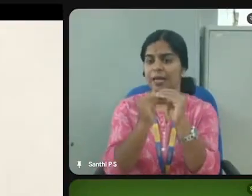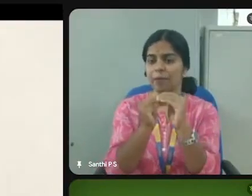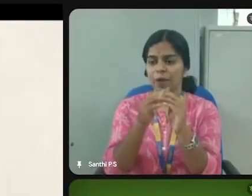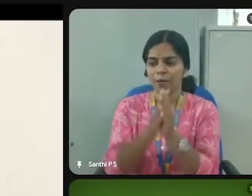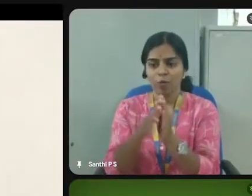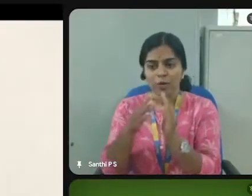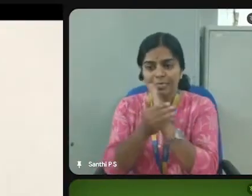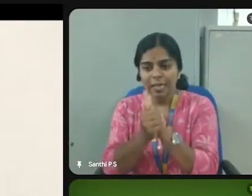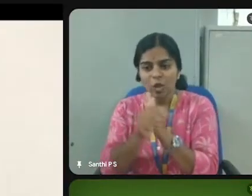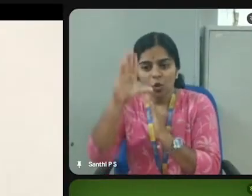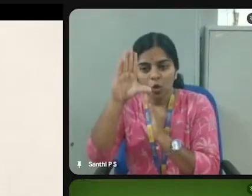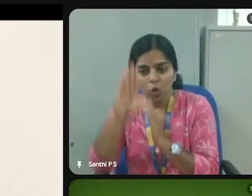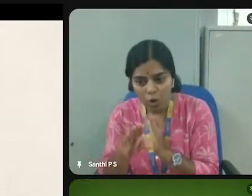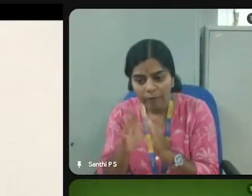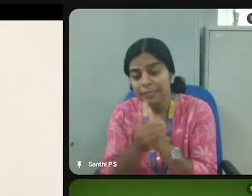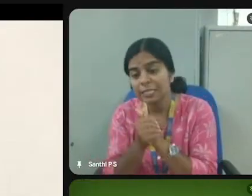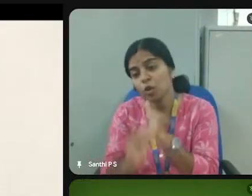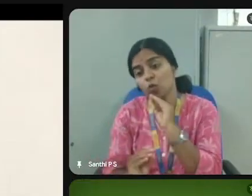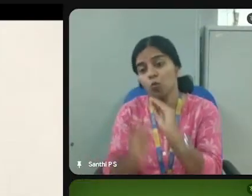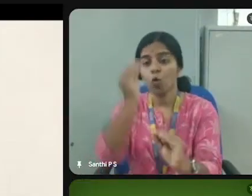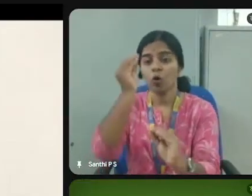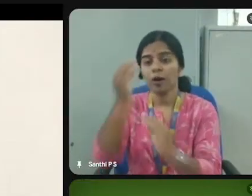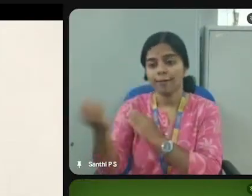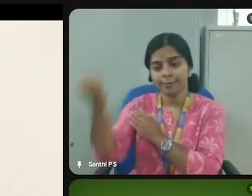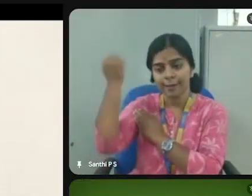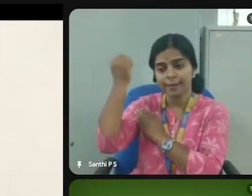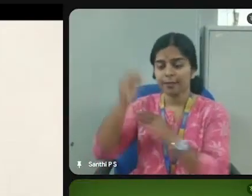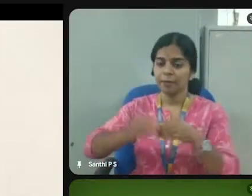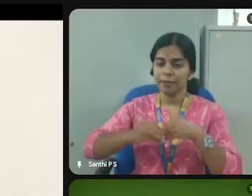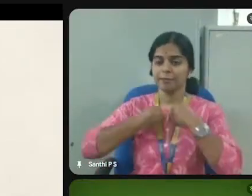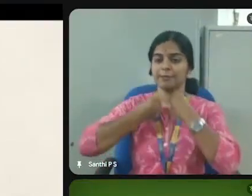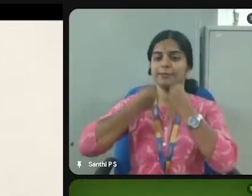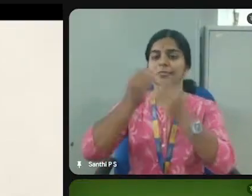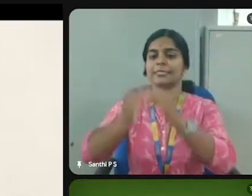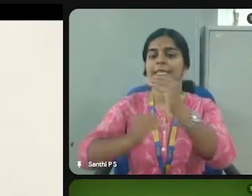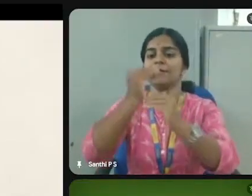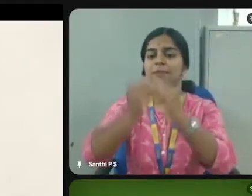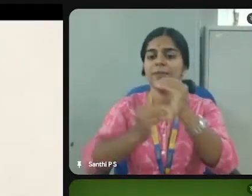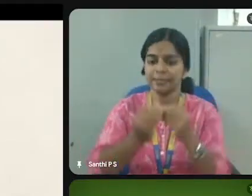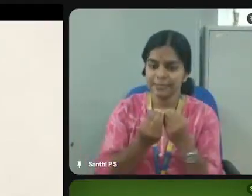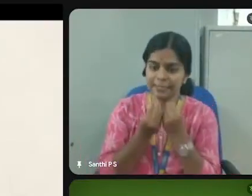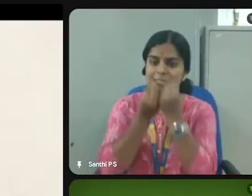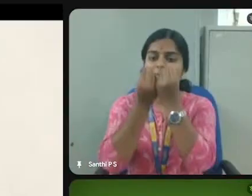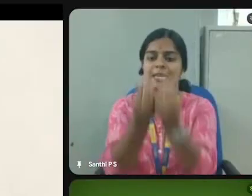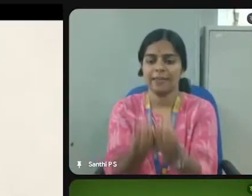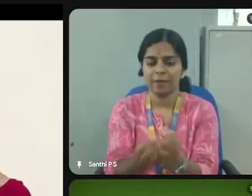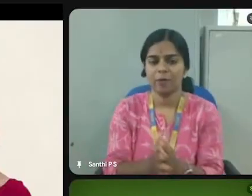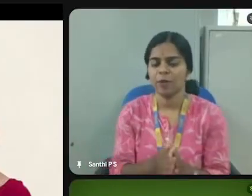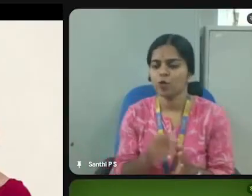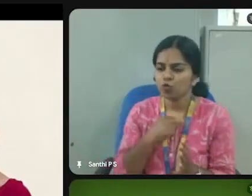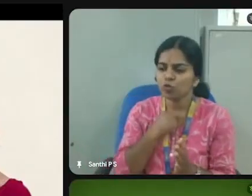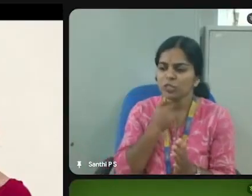ചെയ്യുന്ന രീതിയിലുള്ള കാര്യങ്ങളിലോട്ട് അല്ലെങ്കിൽ മേഖലകളിലോട്ട് അവരെ തിരിച്ചുവിടുക എന്നുള്ളത് നമുക്ക് ചെയ്യാവുന്ന കാര്യമാണ്. ഒരു സ്പീച്ച്